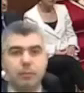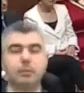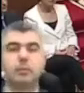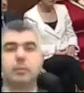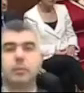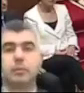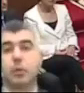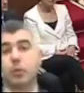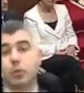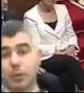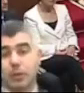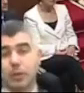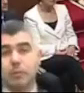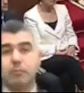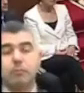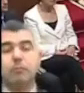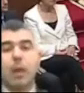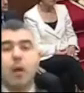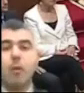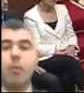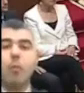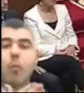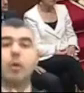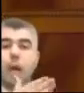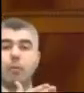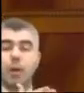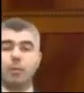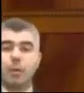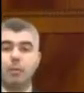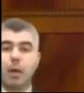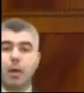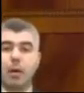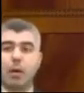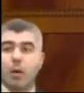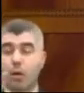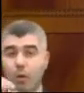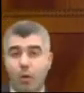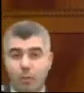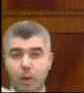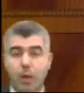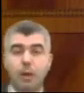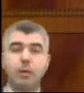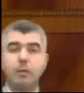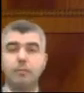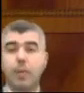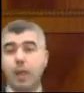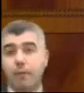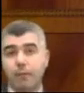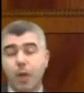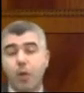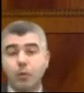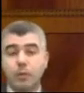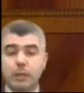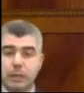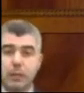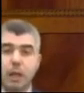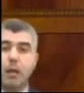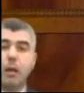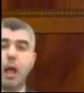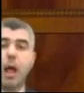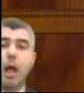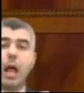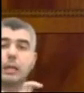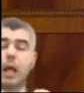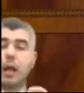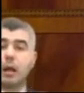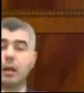تقديم وتزويد أوروبا بهذه الطاقة. أعتقد أيضا بأن مستقبل المتوسط يمكن أن يمر